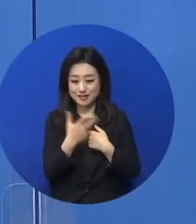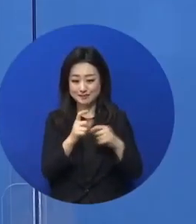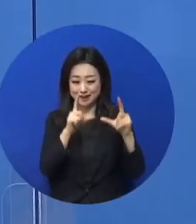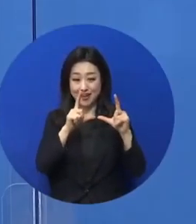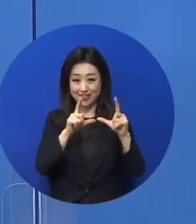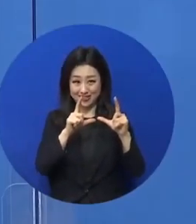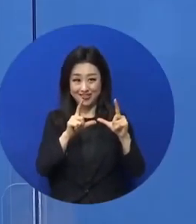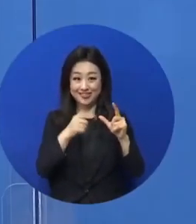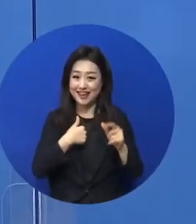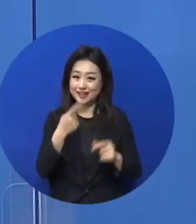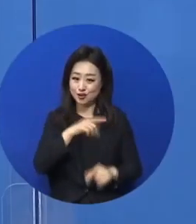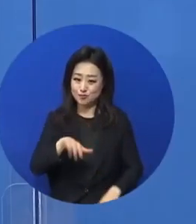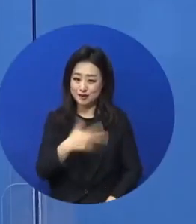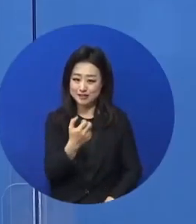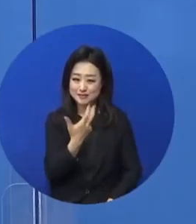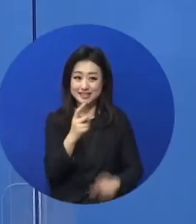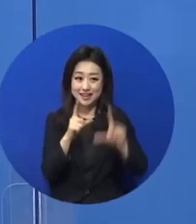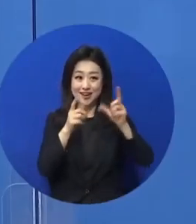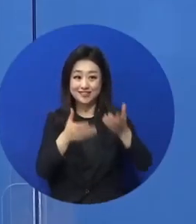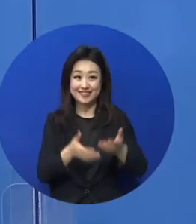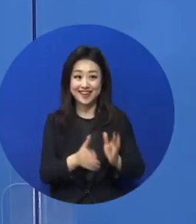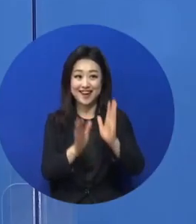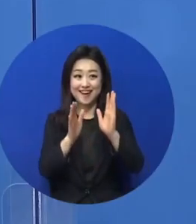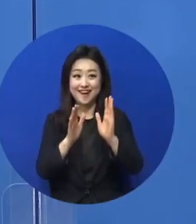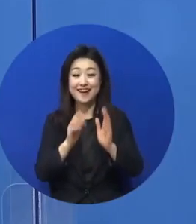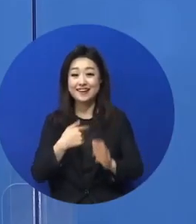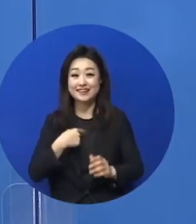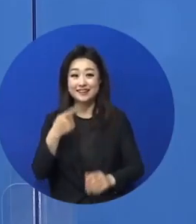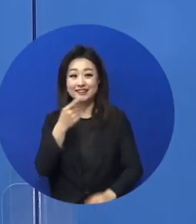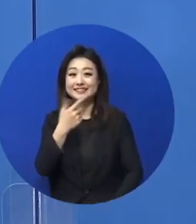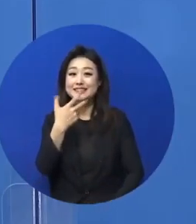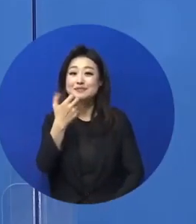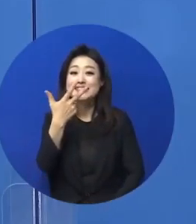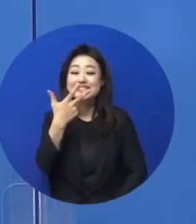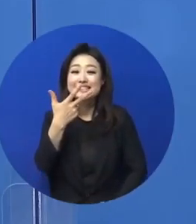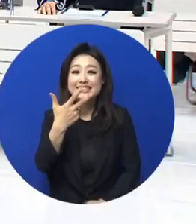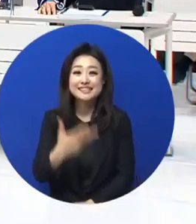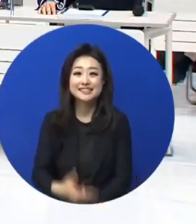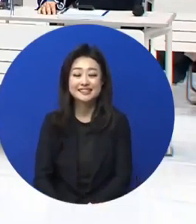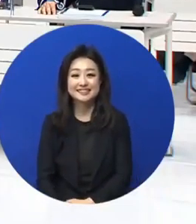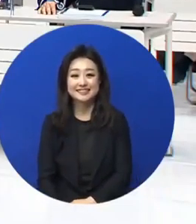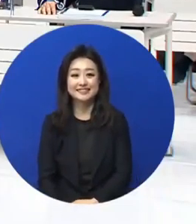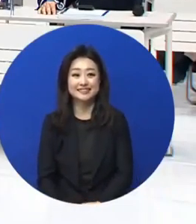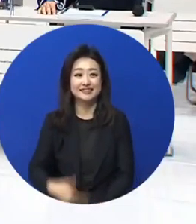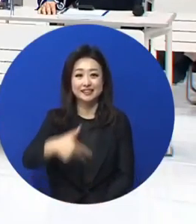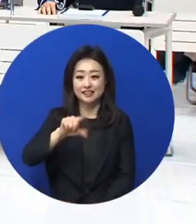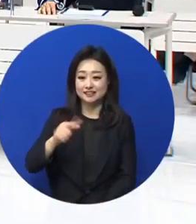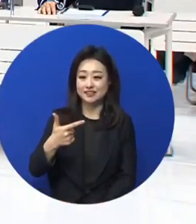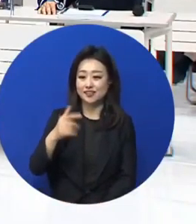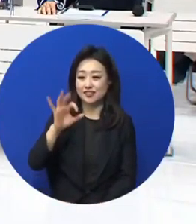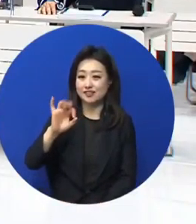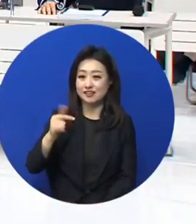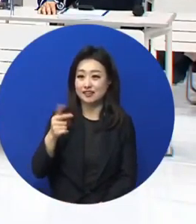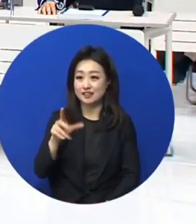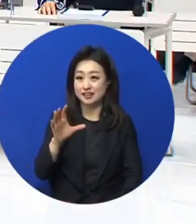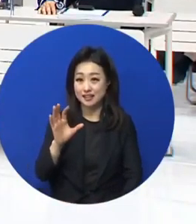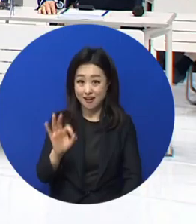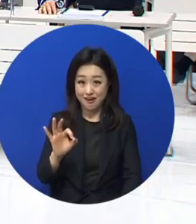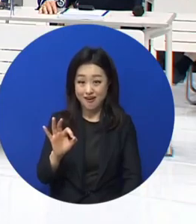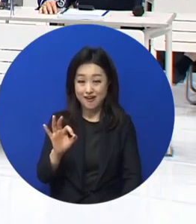것 같습니다. 제가 77년생인데요. 77번 하겠습니다. 네, 77번. 77번 전은경님께서 보내주신